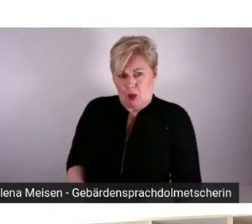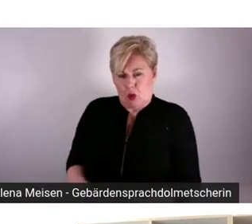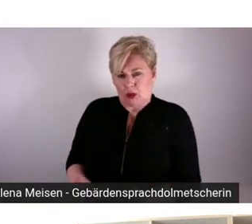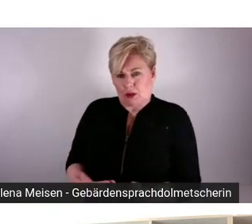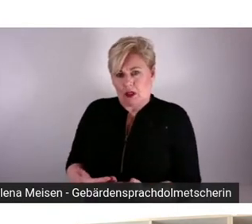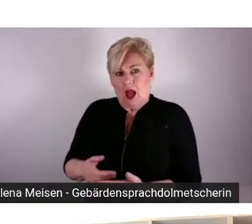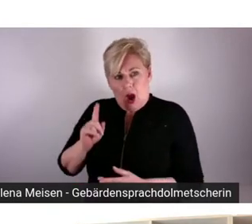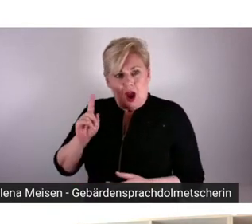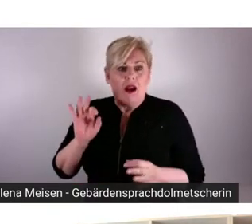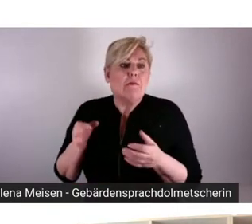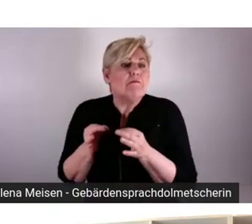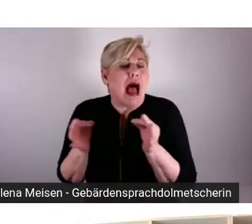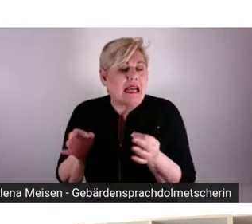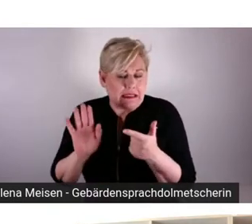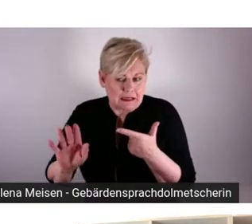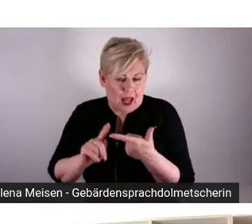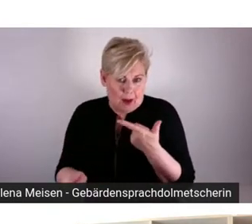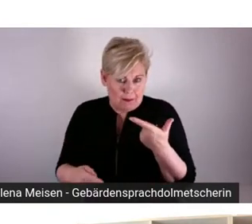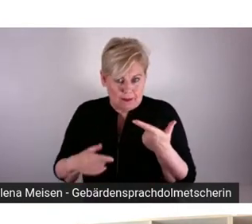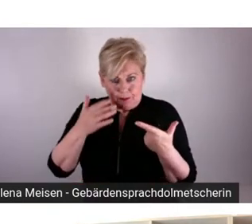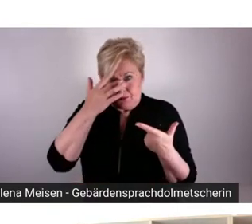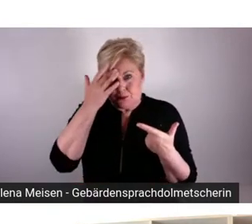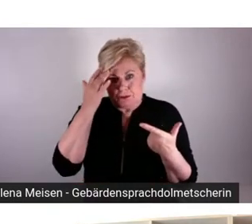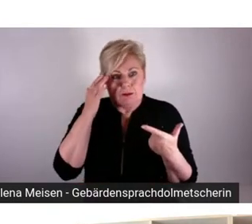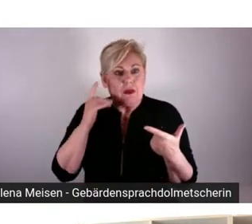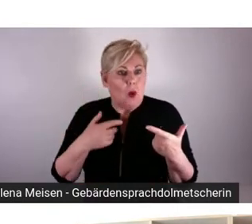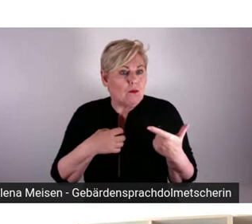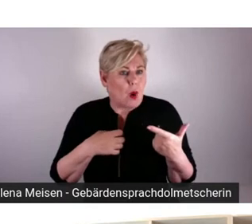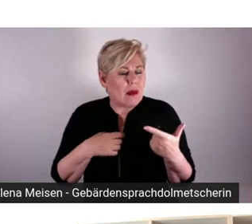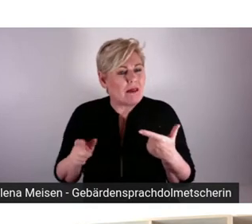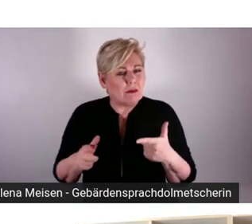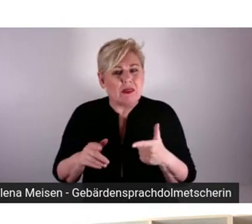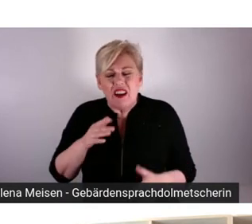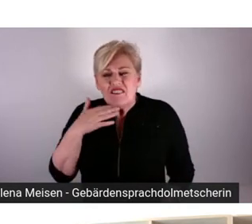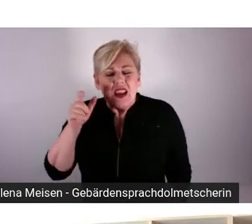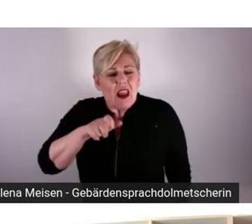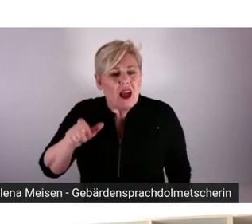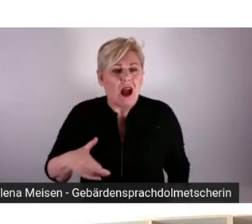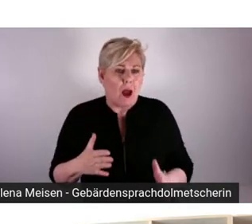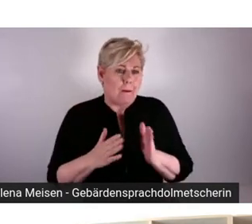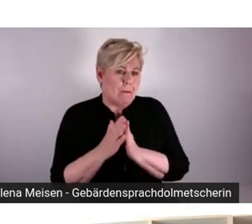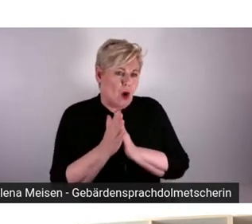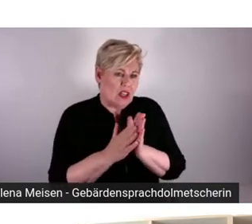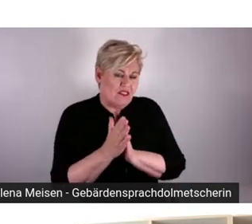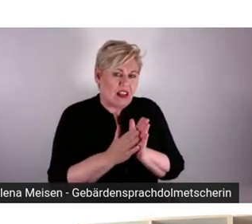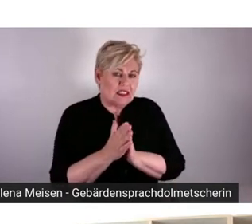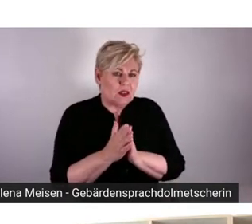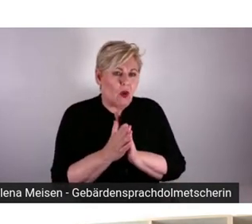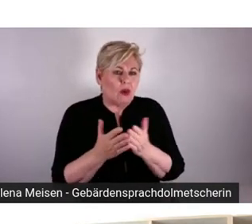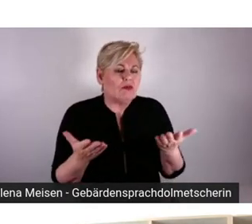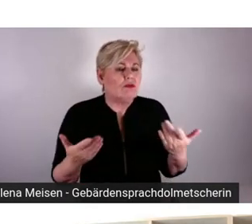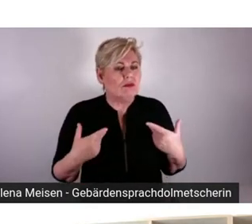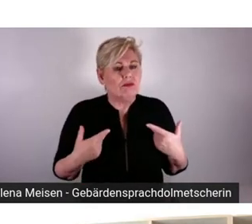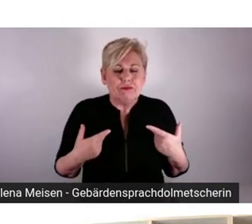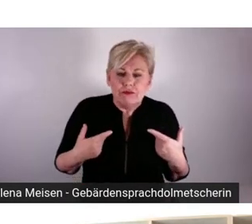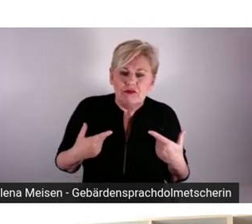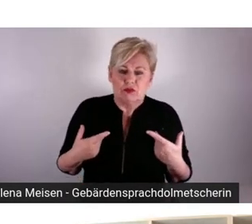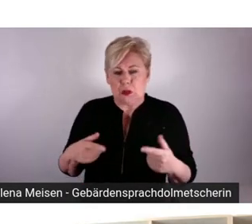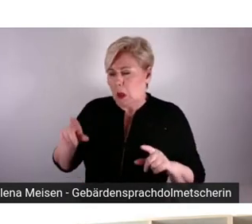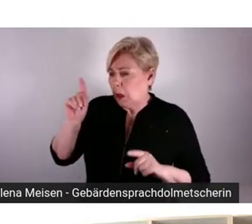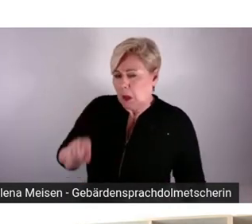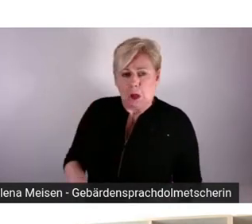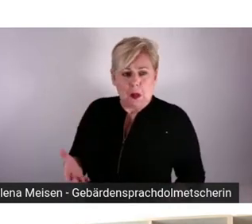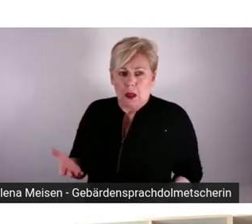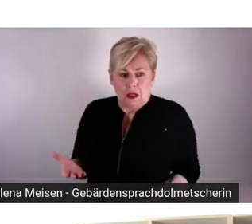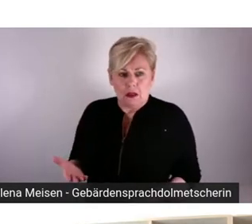auch was die Maßnahmen angeht. Das ist ja auch das Problem, dass die Motivation von vielen in den Maßnahmen etwas zu machen sehr gering ist, weil